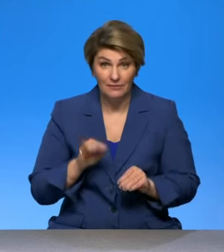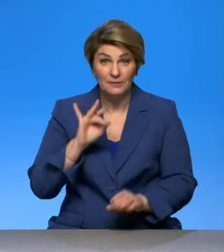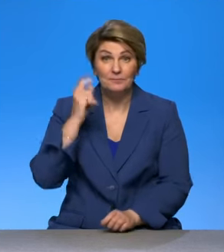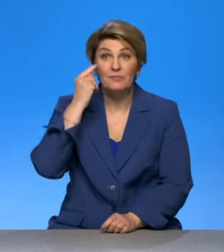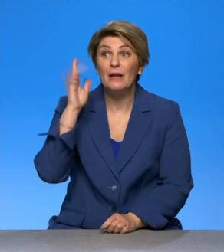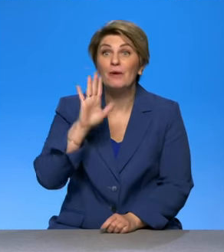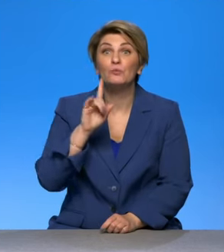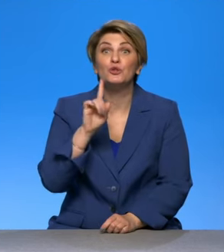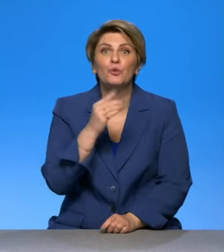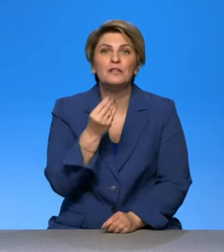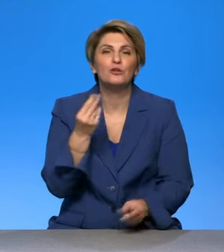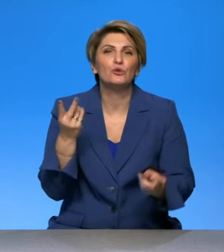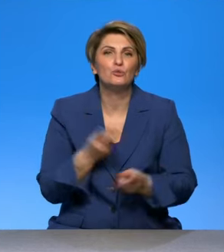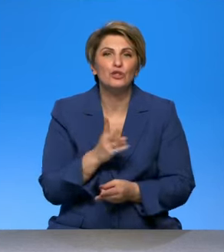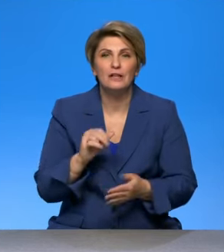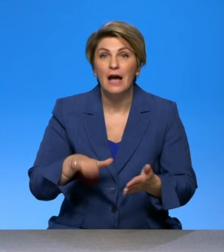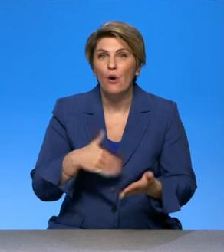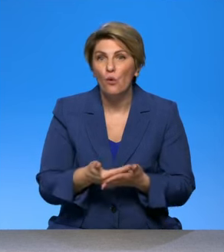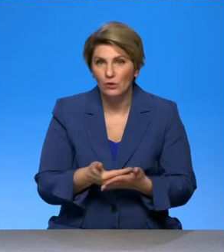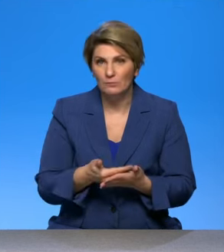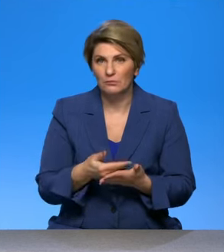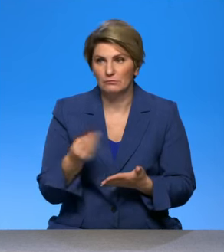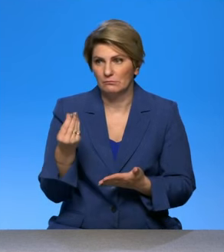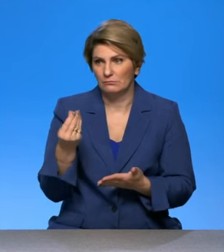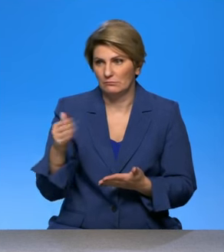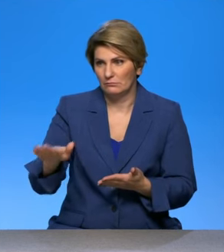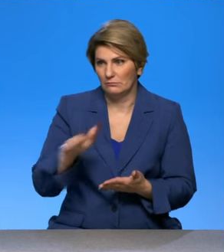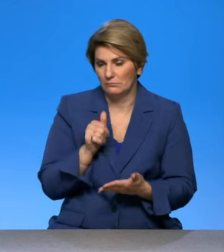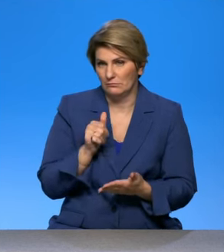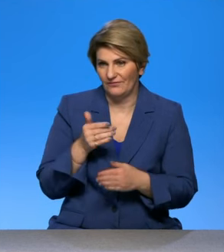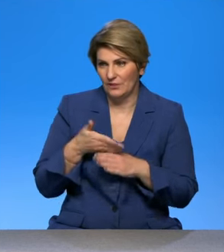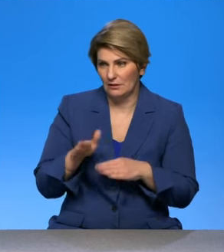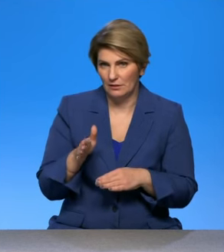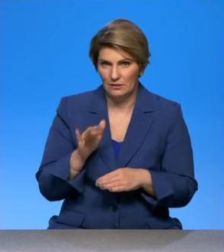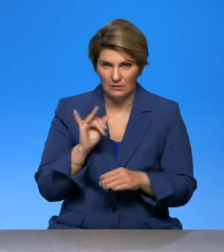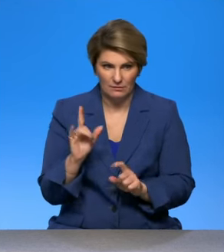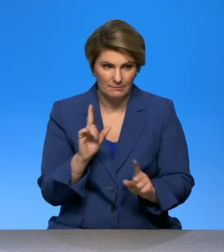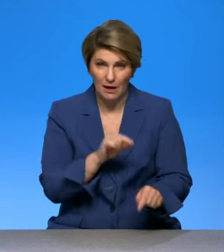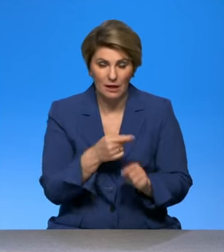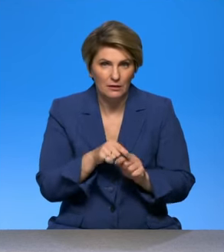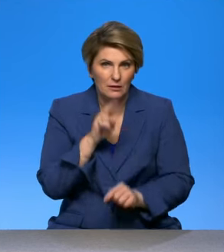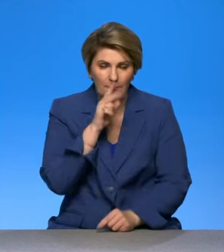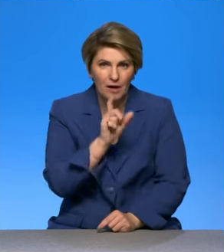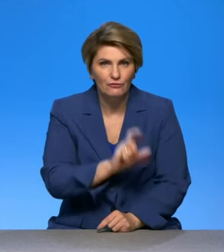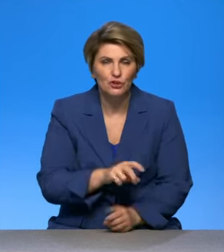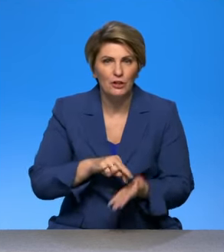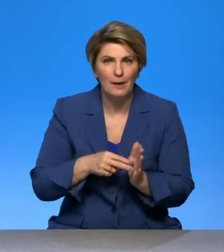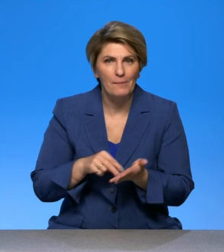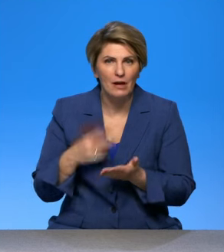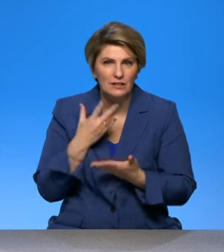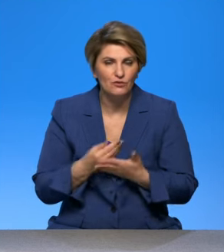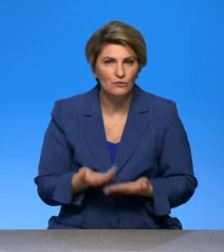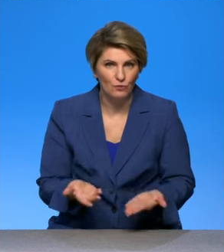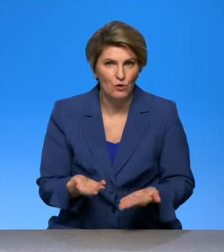будут деньги на отпуск, например, и берет кредит, вот здесь уже ненормально. Значит, он неправильно спланировал. Ну вот вы сказали, что у